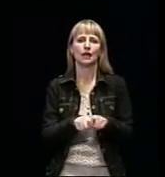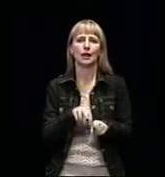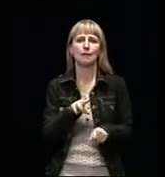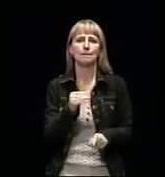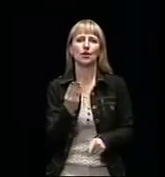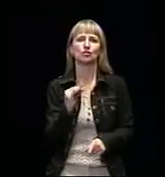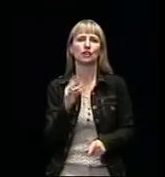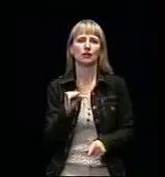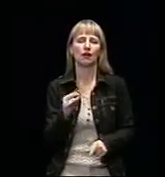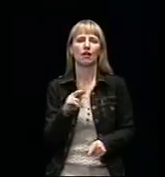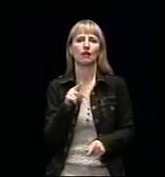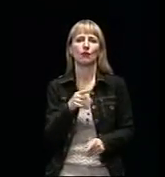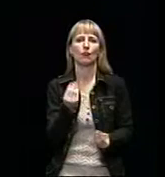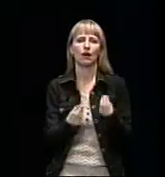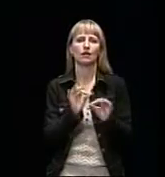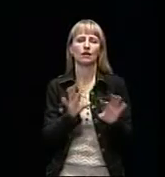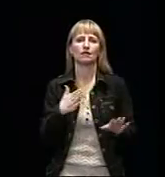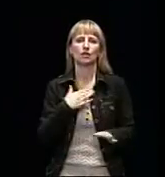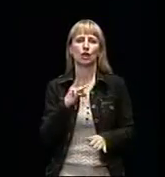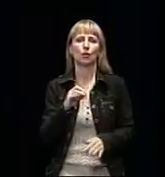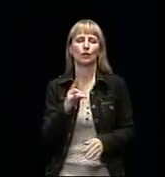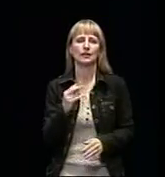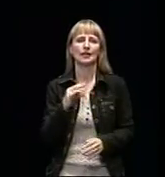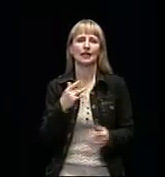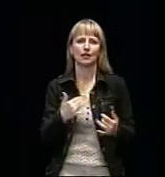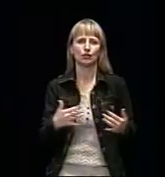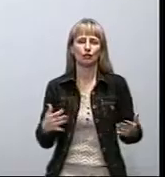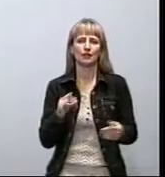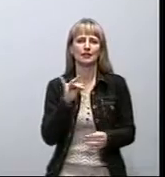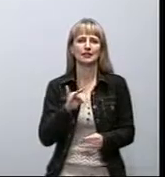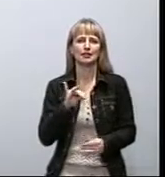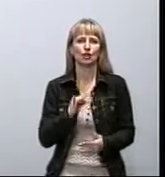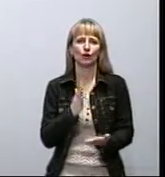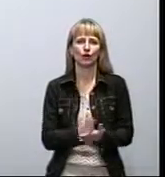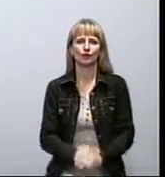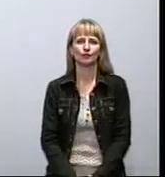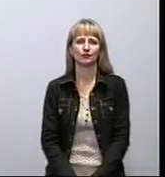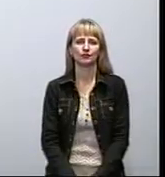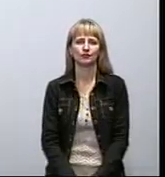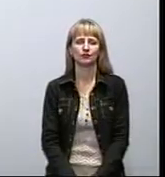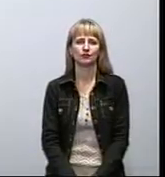ньому грати, розкажемо у нашій рубриці «Інструменти з історією».